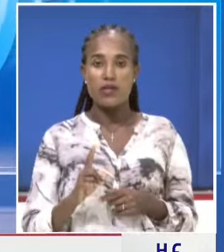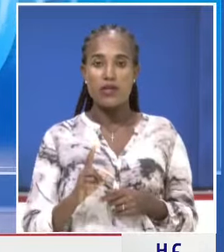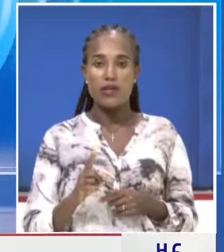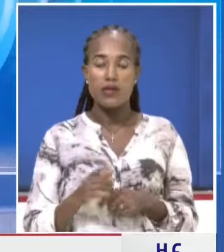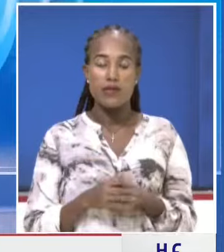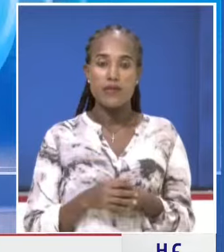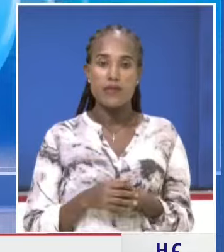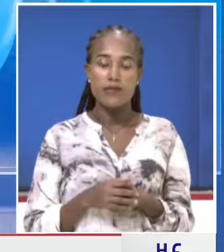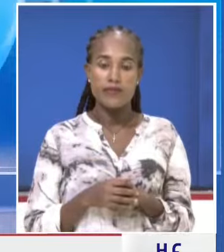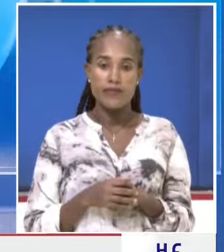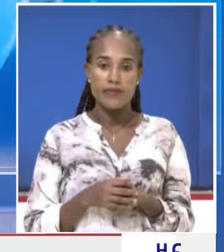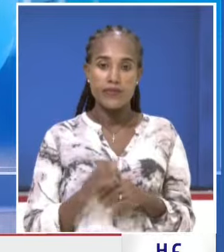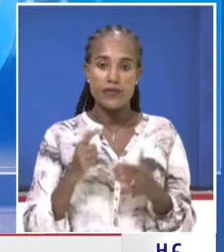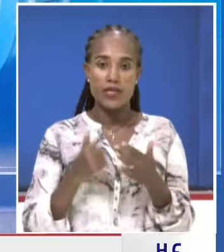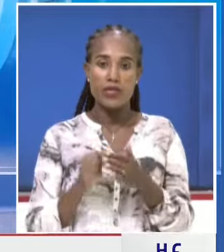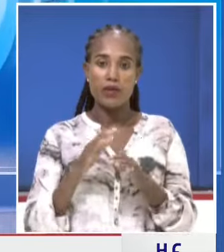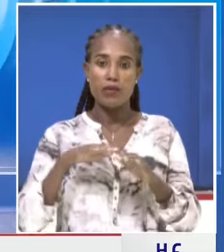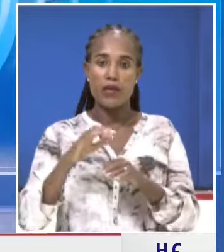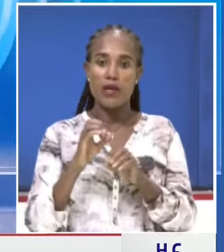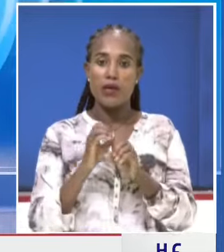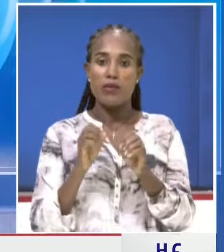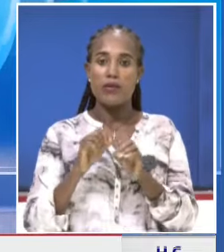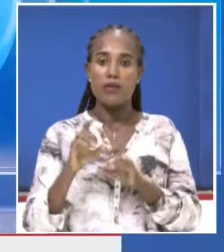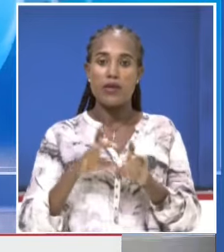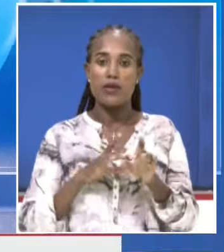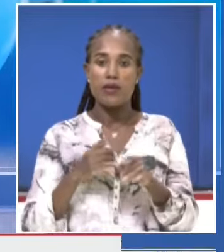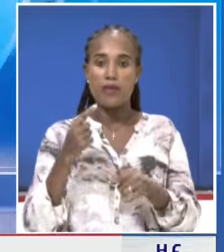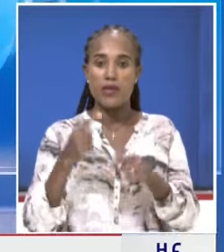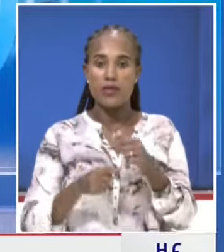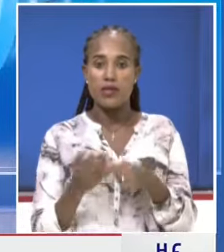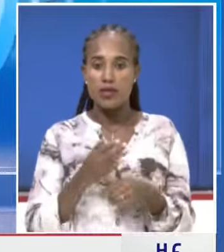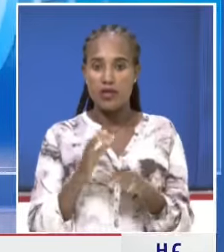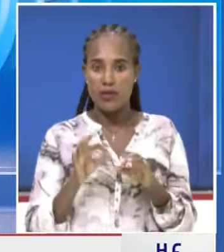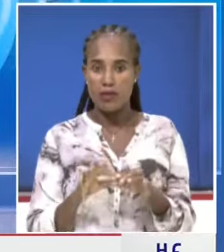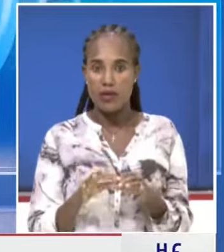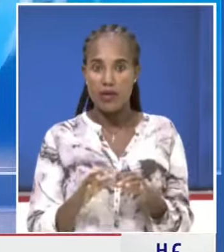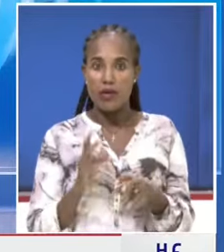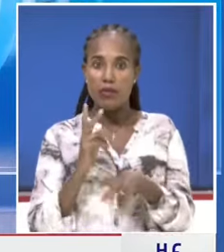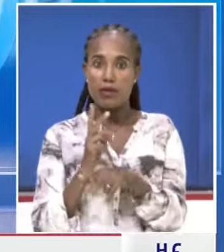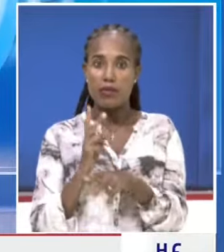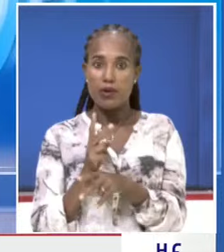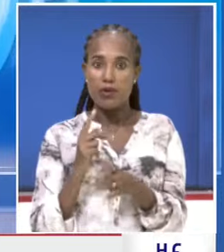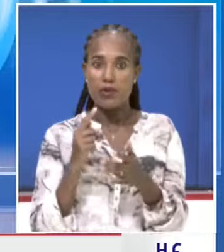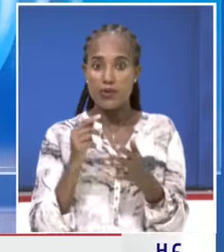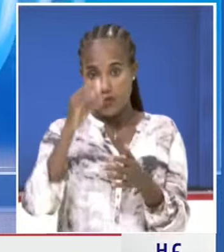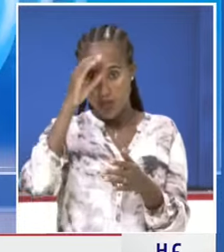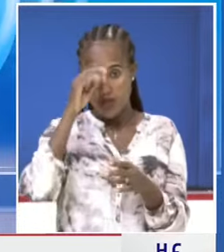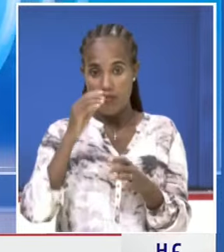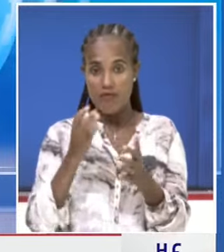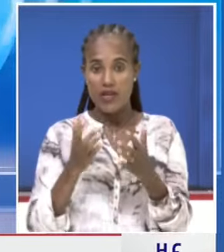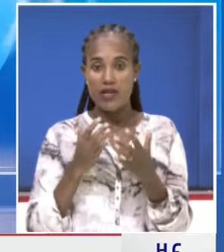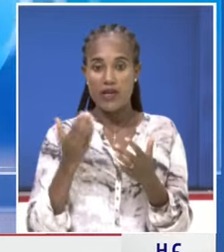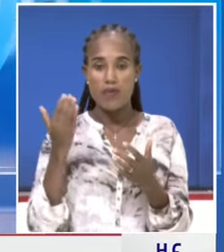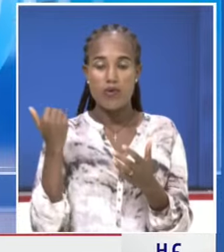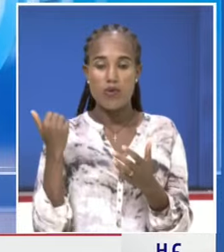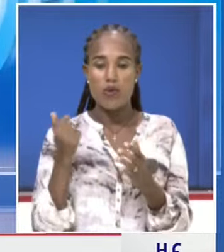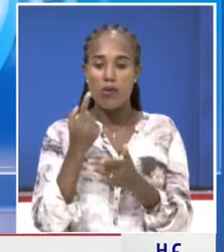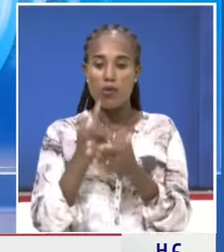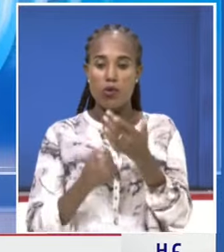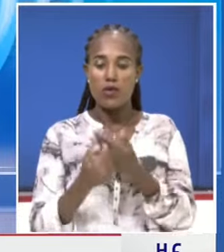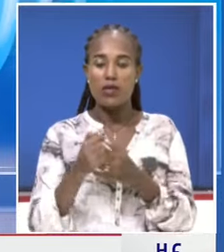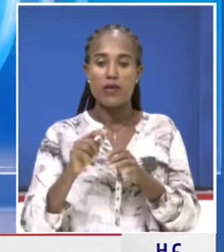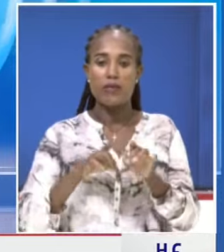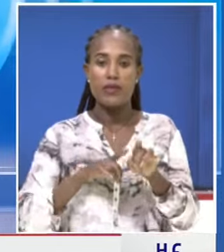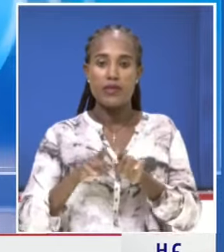ተወላጅም ከዚህ በላይ ምንም ሊደረግ የሚችል ነገር አለ እያላቸው እና የሚጠበቀውም ህዝቡ ይፈልግ የነበረውም በውይይት